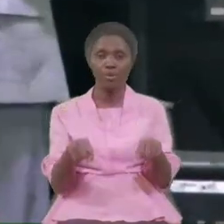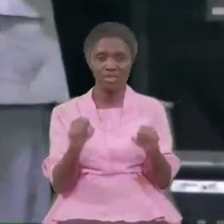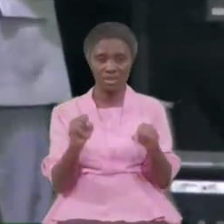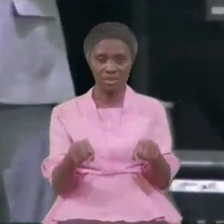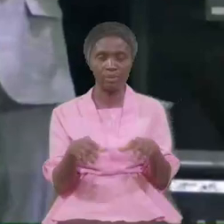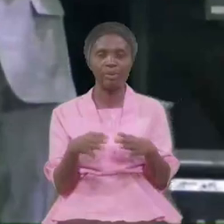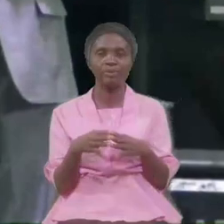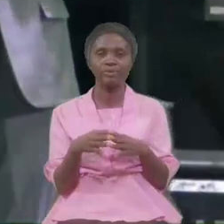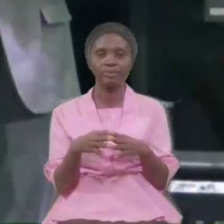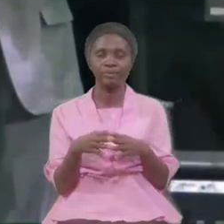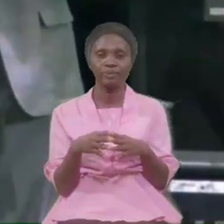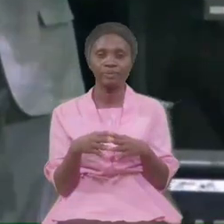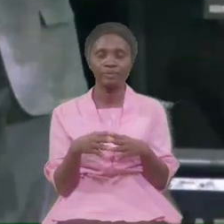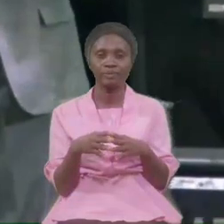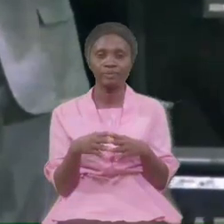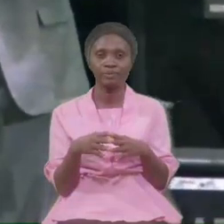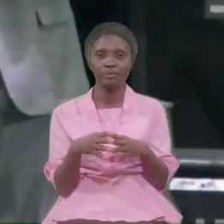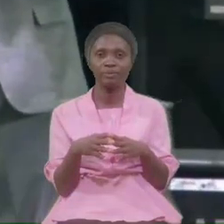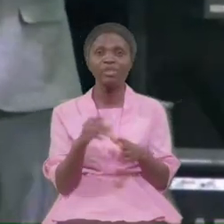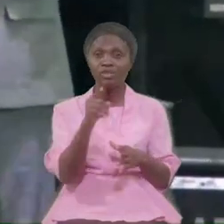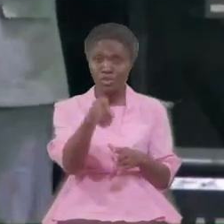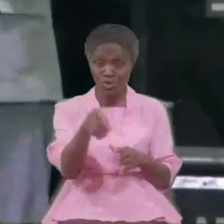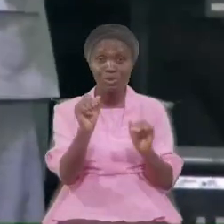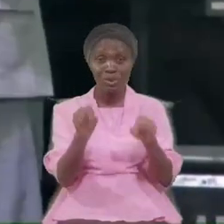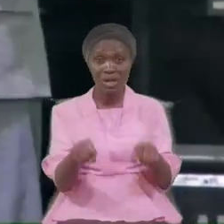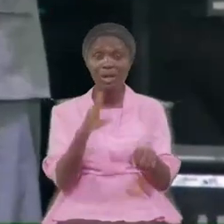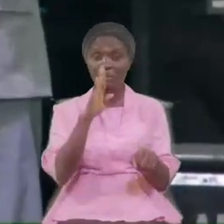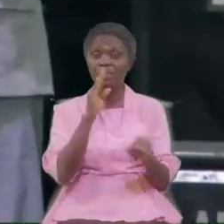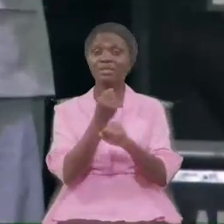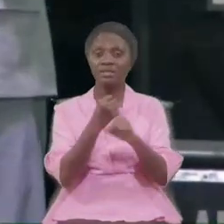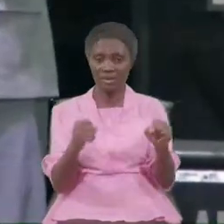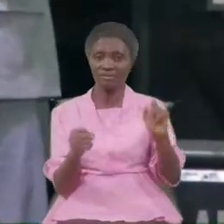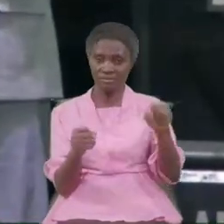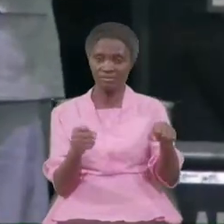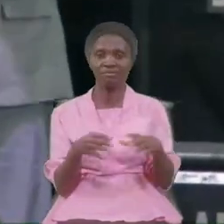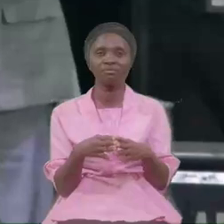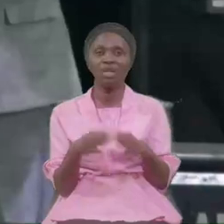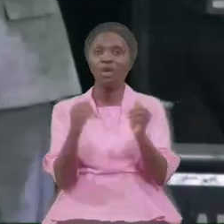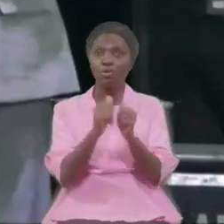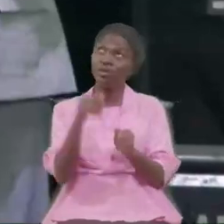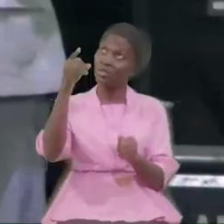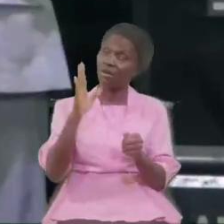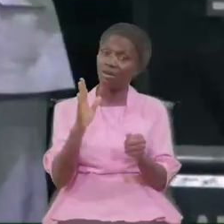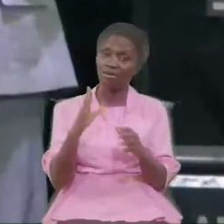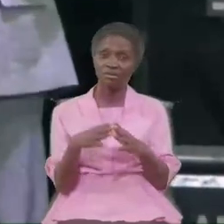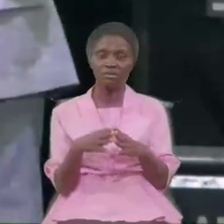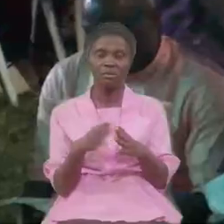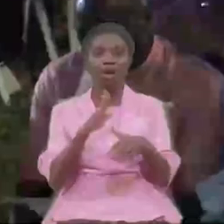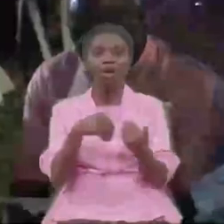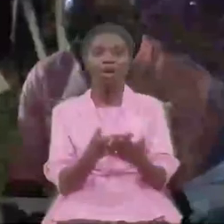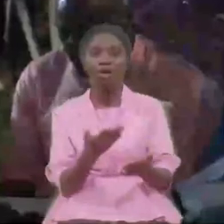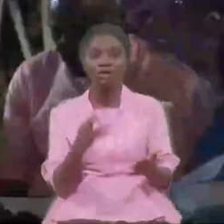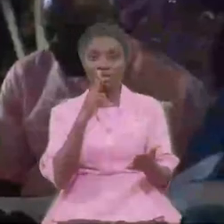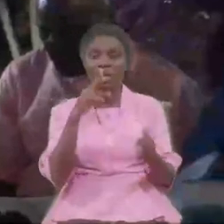tout est possible. Vous pouvez être sauvé. À Dieu, tout